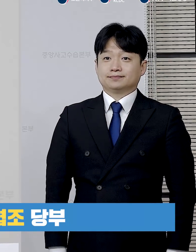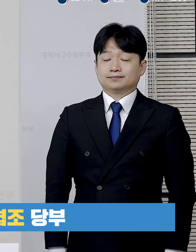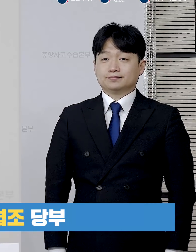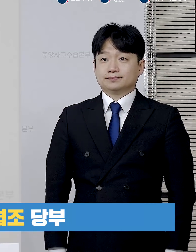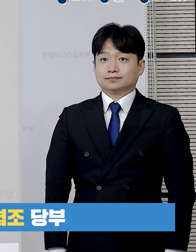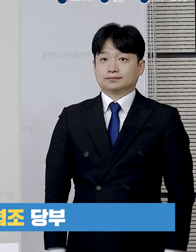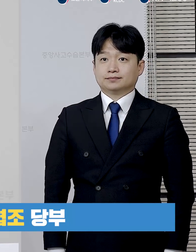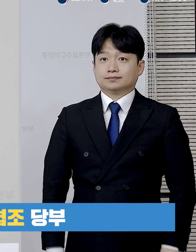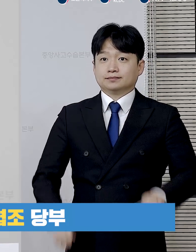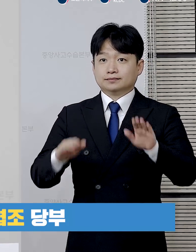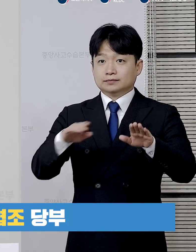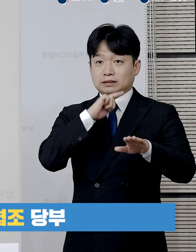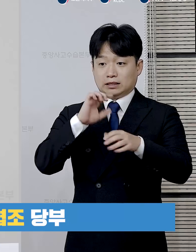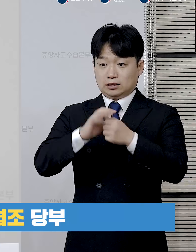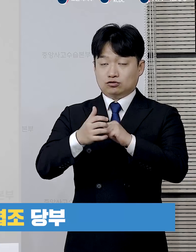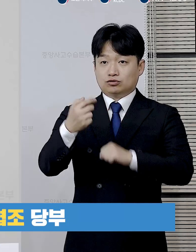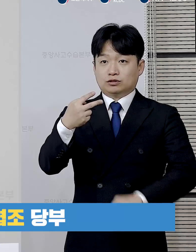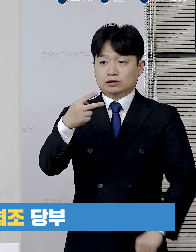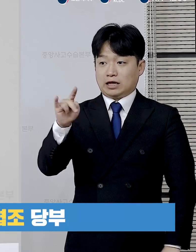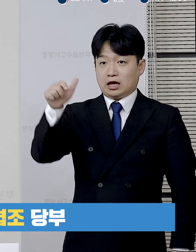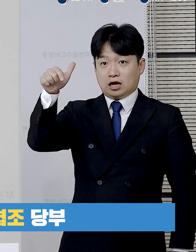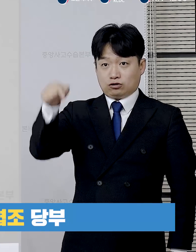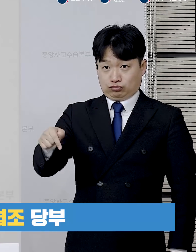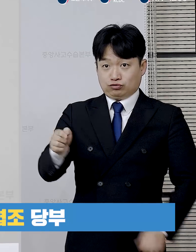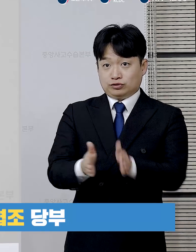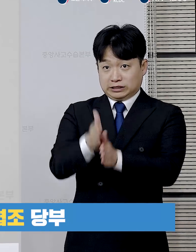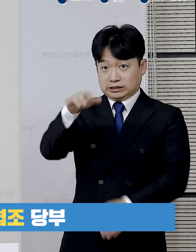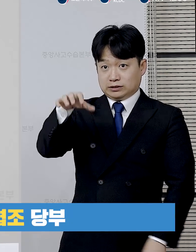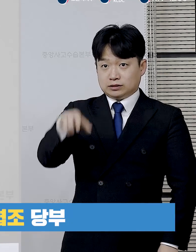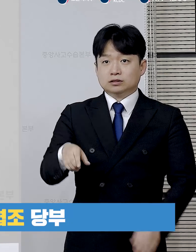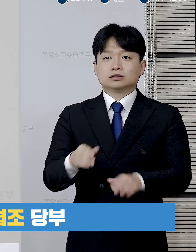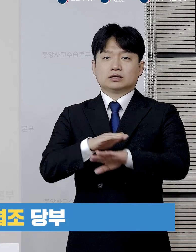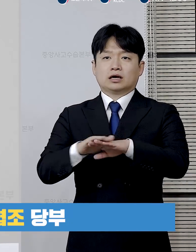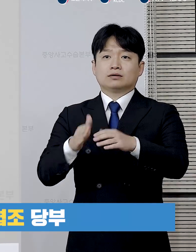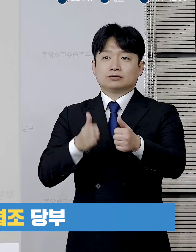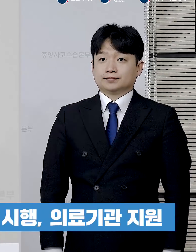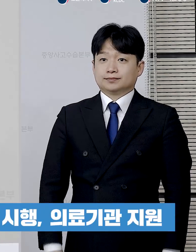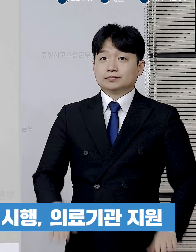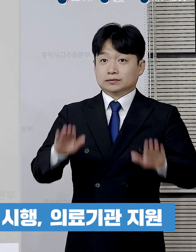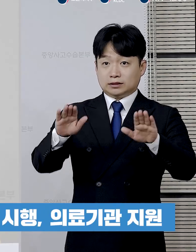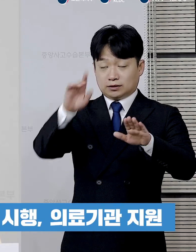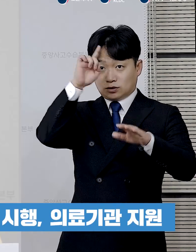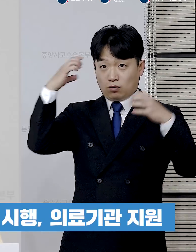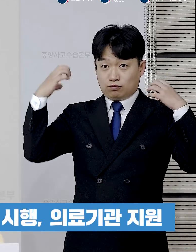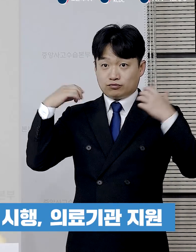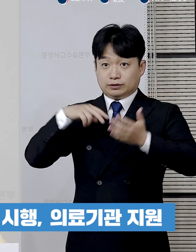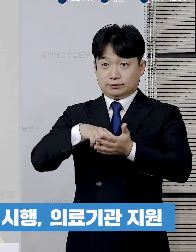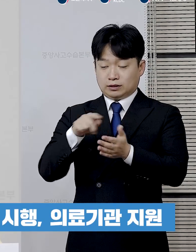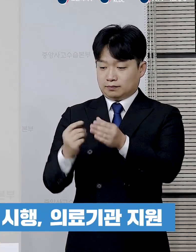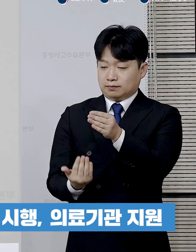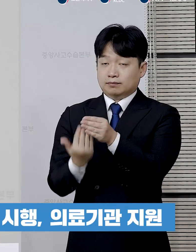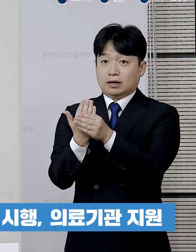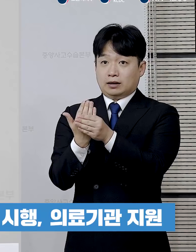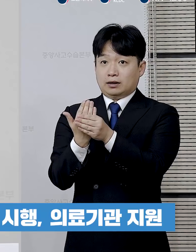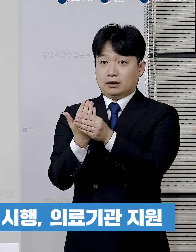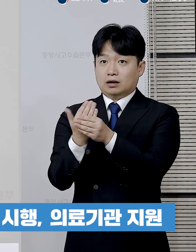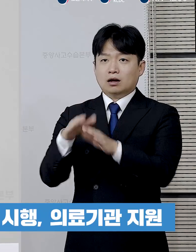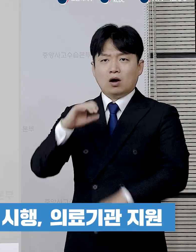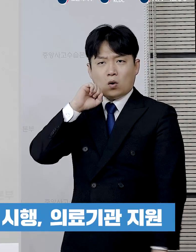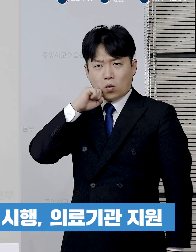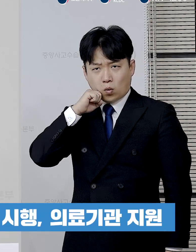당부드립니다. 특히 대구시의 시민들께 협조를 부탁드립니다. 정부는 코로나19 발생에